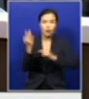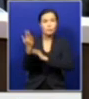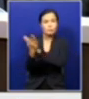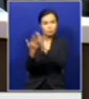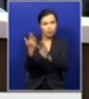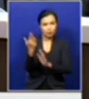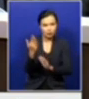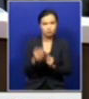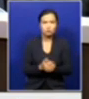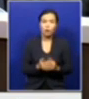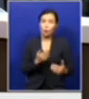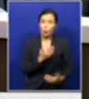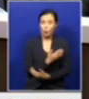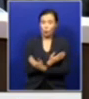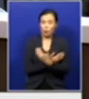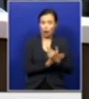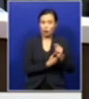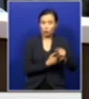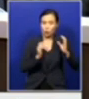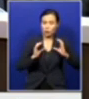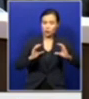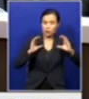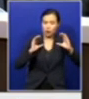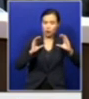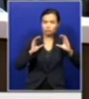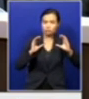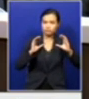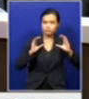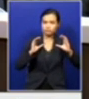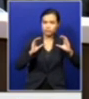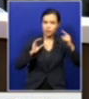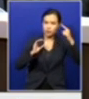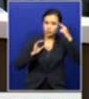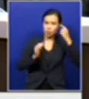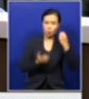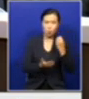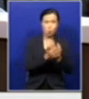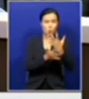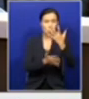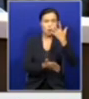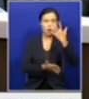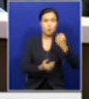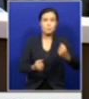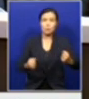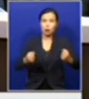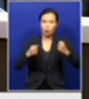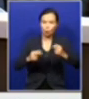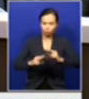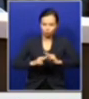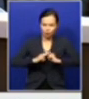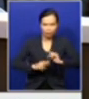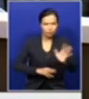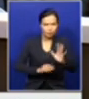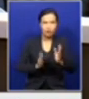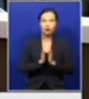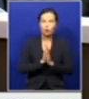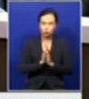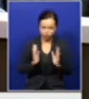ม่ใช่โอกาสของรัฐบาลที่จะสร้างความมั่งคั่งและมั่นคงให้กับตัวเองค่ะขอบคุณ